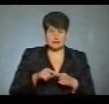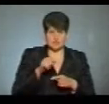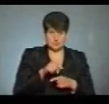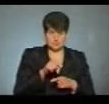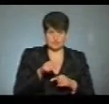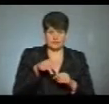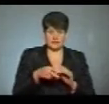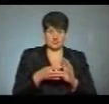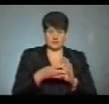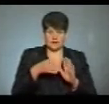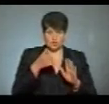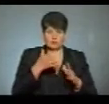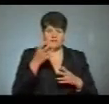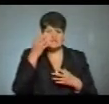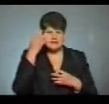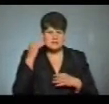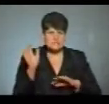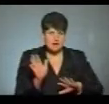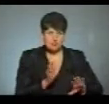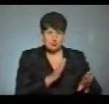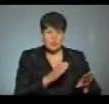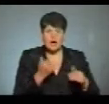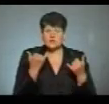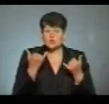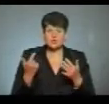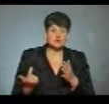в 2009 році ми про це все забули. І сьогодні ми знову